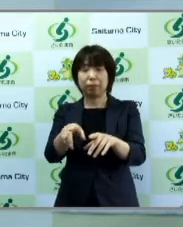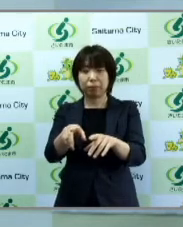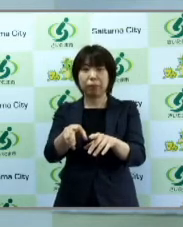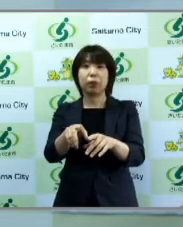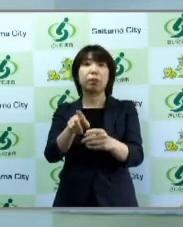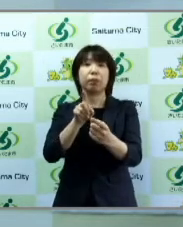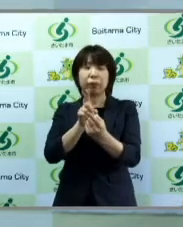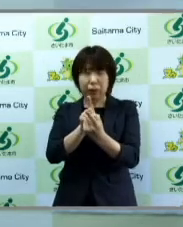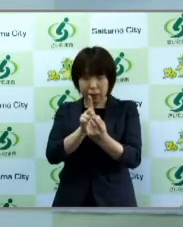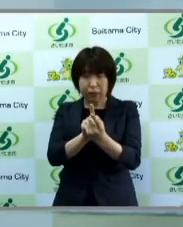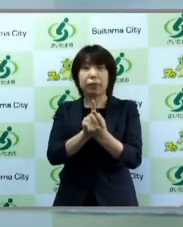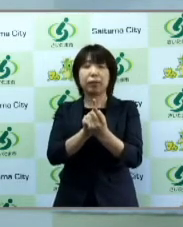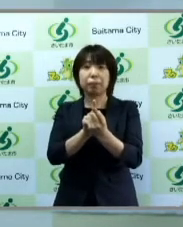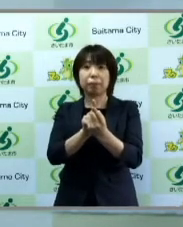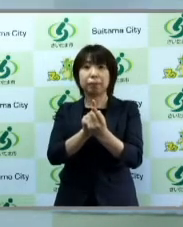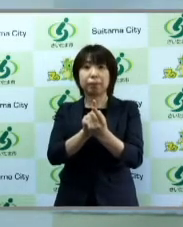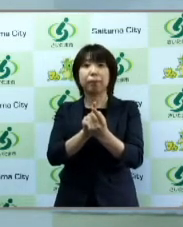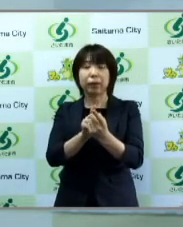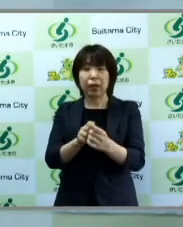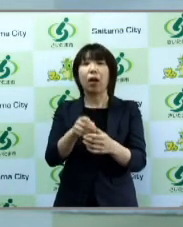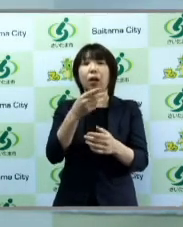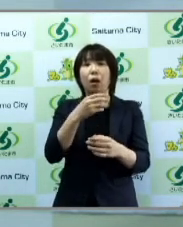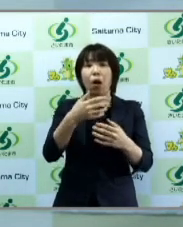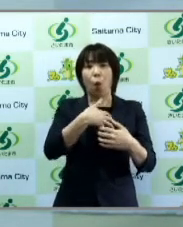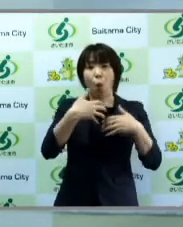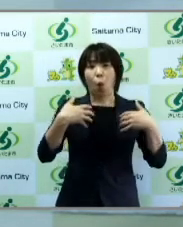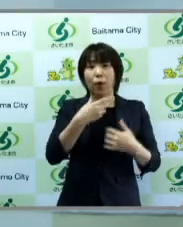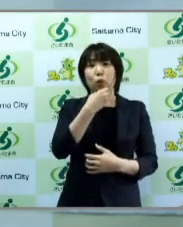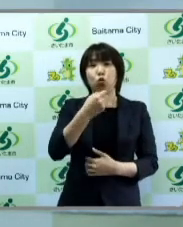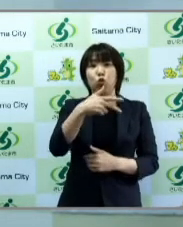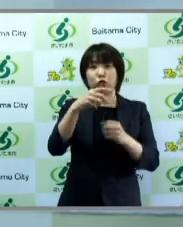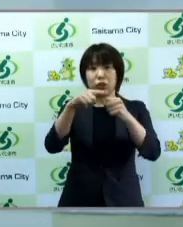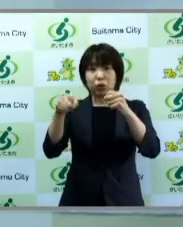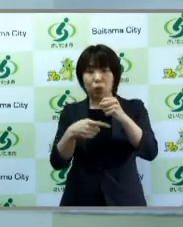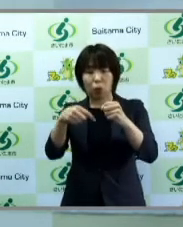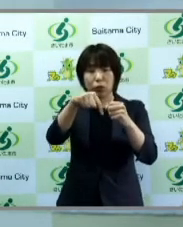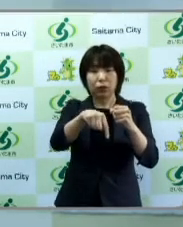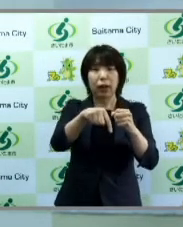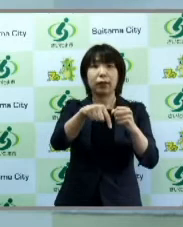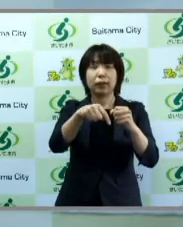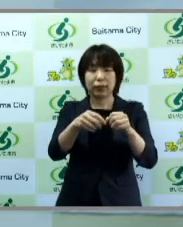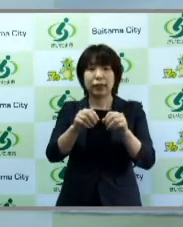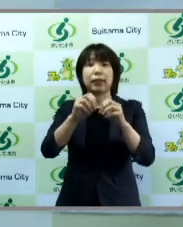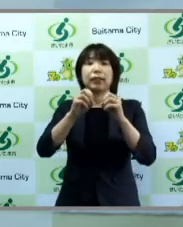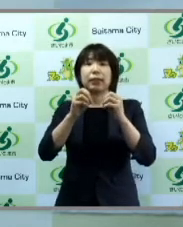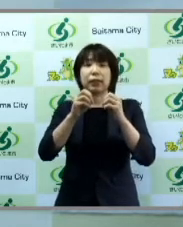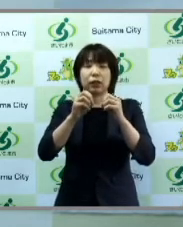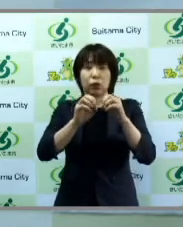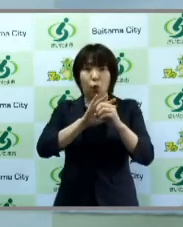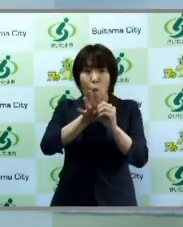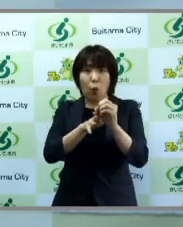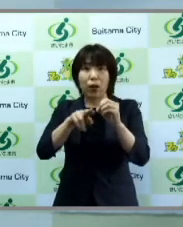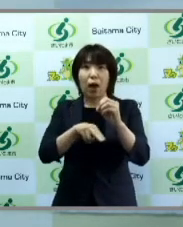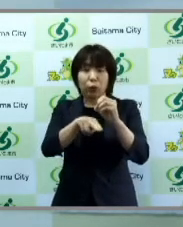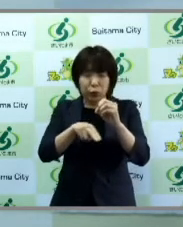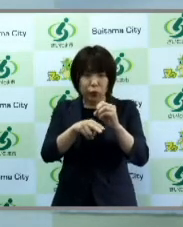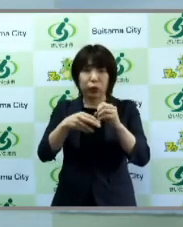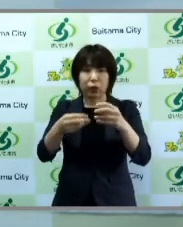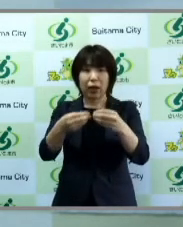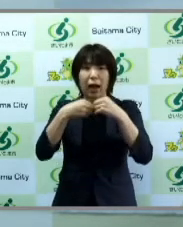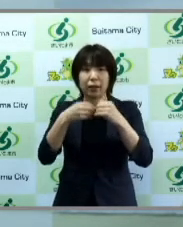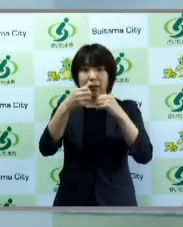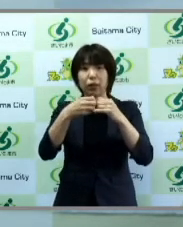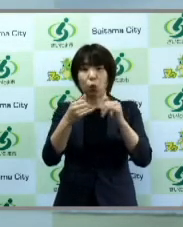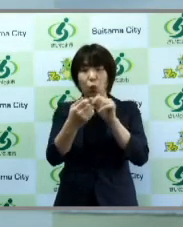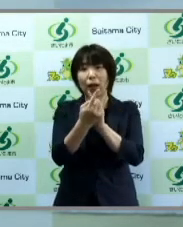強化を図るとともに、保健福祉局内に新たに新型コロナウイルス感染症対策チームを設置をいたします。